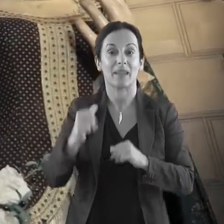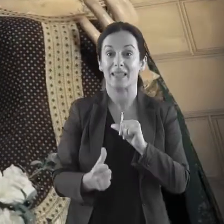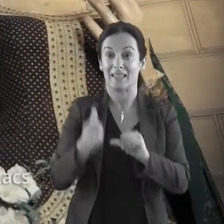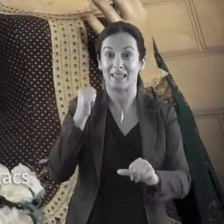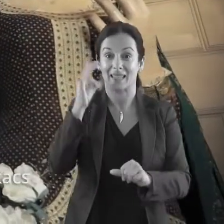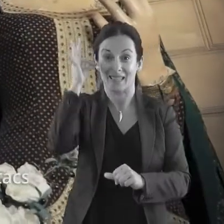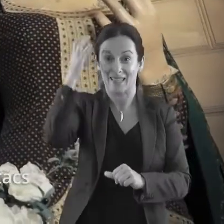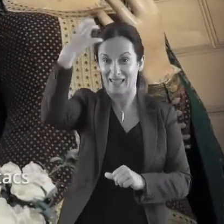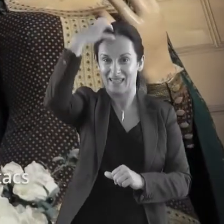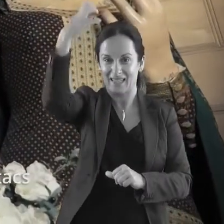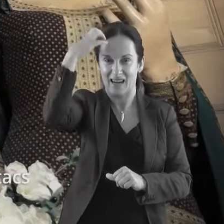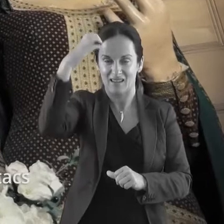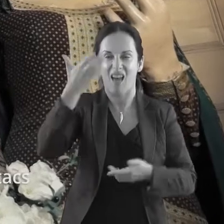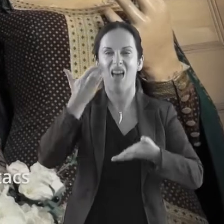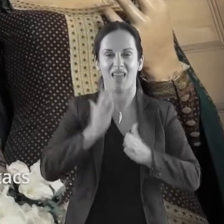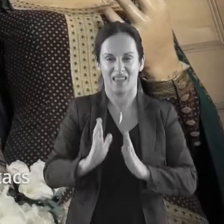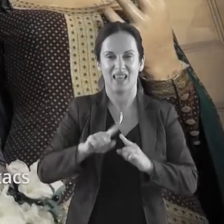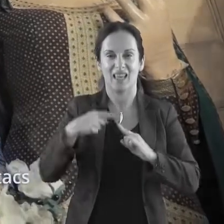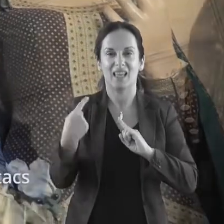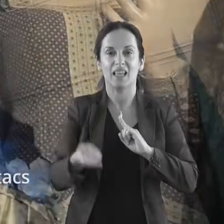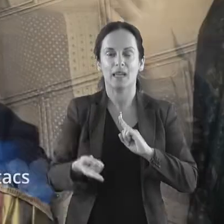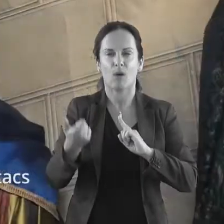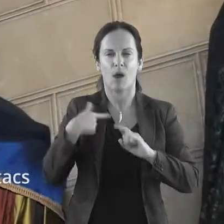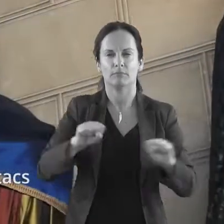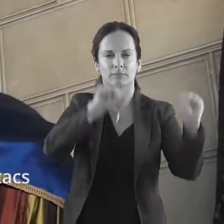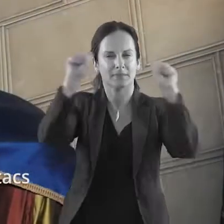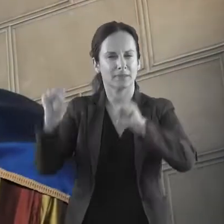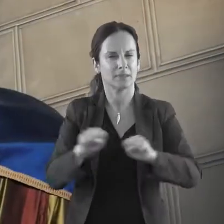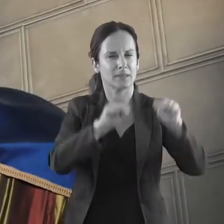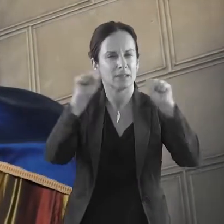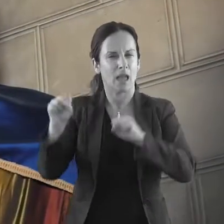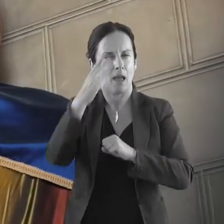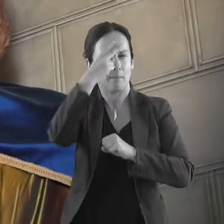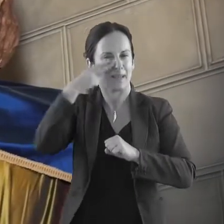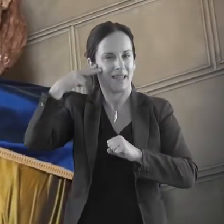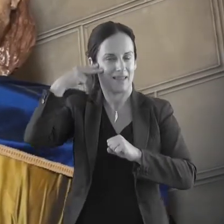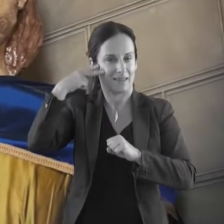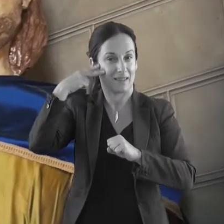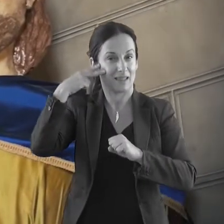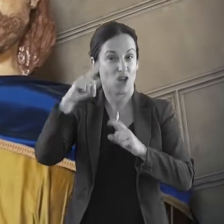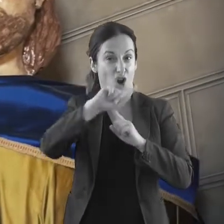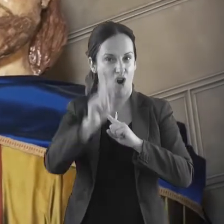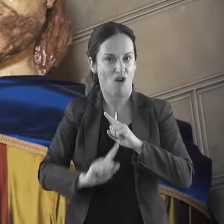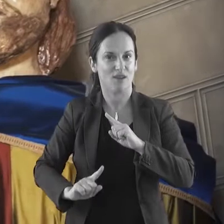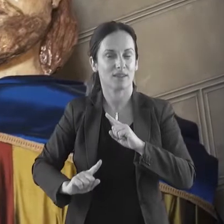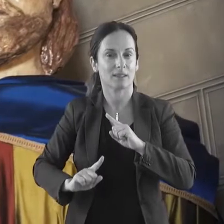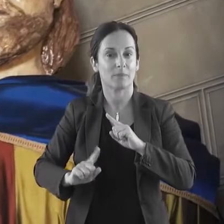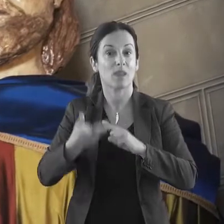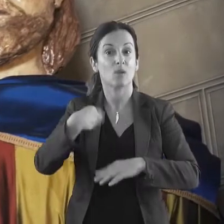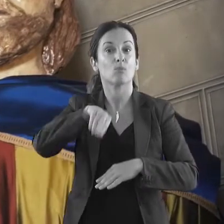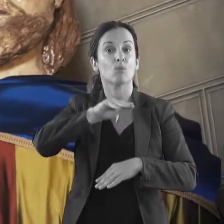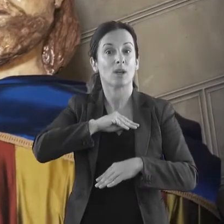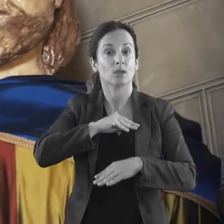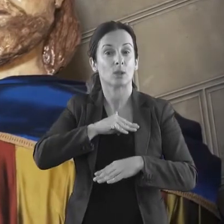Sans. Durant el seu regnat, protegí les costes dels atacs dels pirates i quan morí, sense fills, el succeí el seu